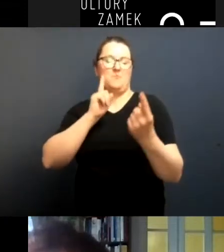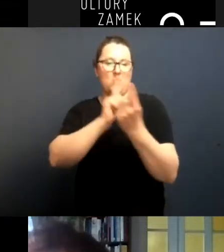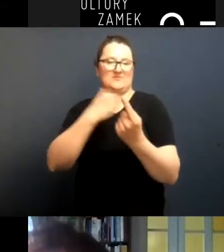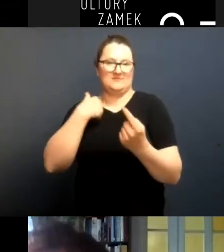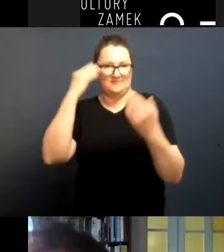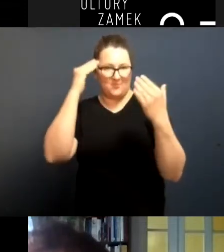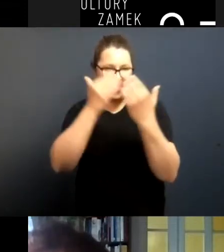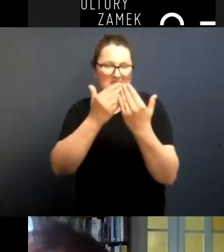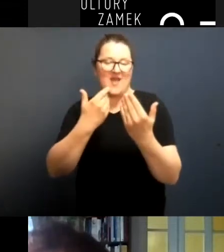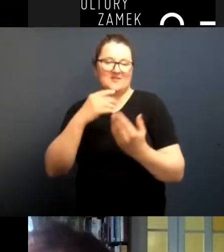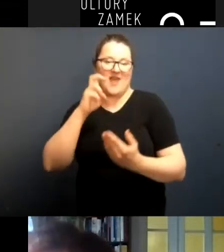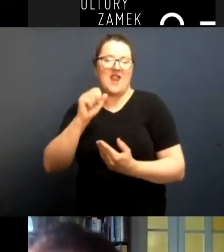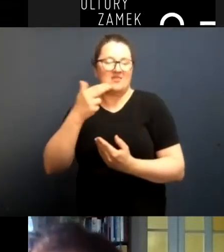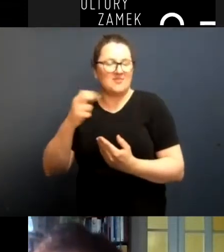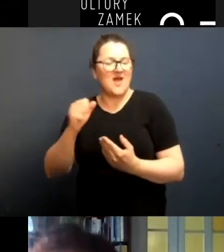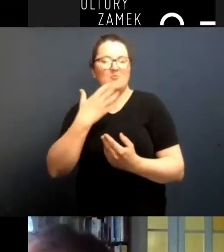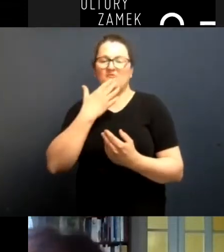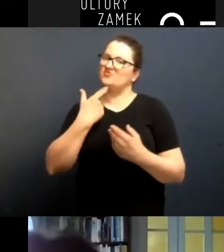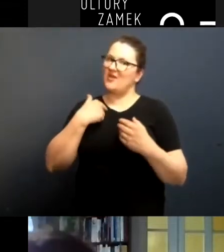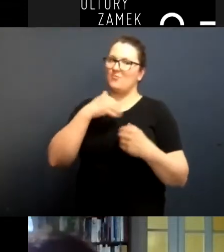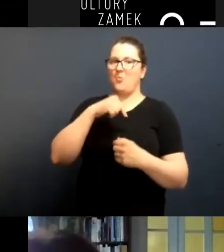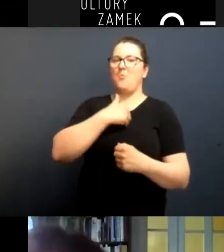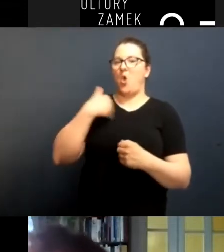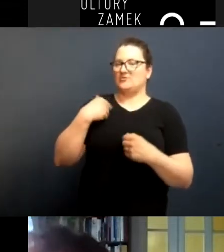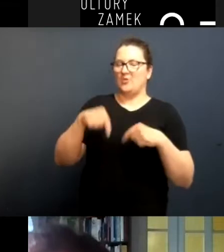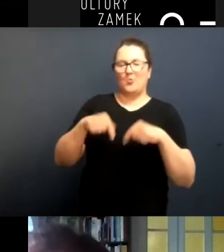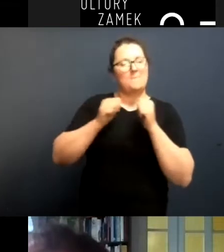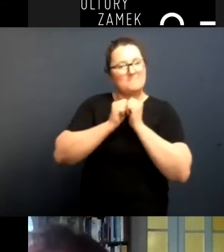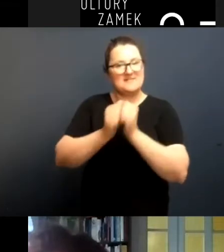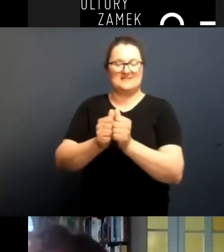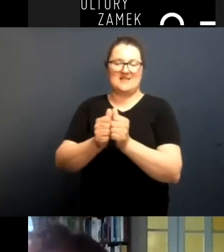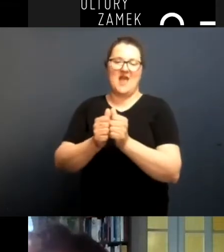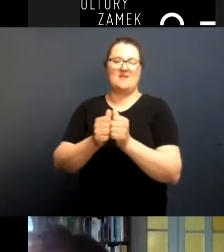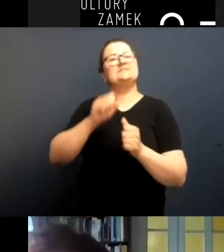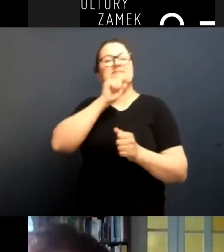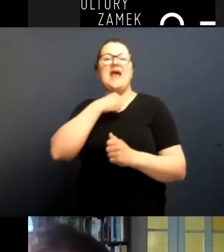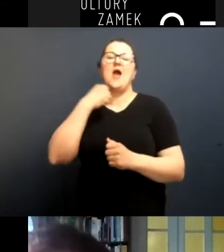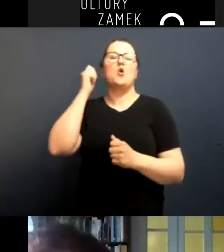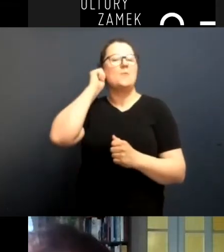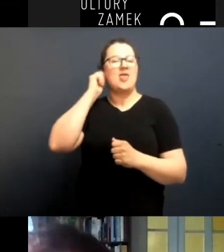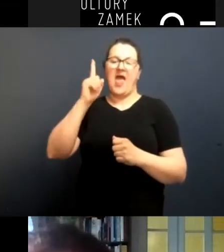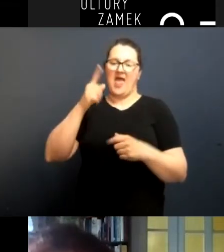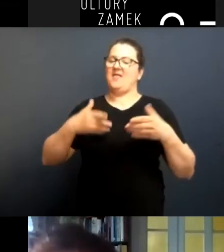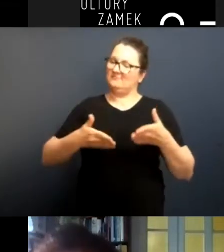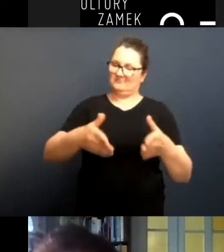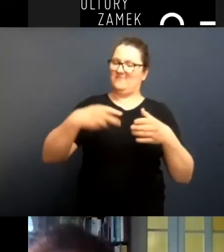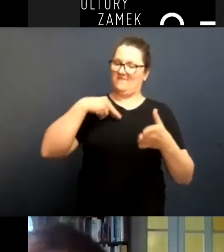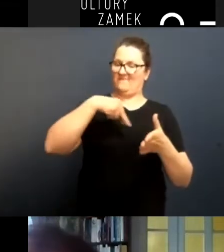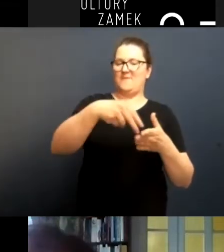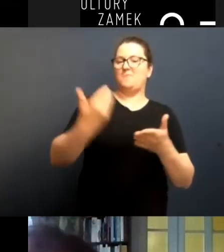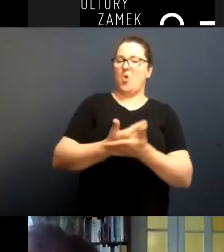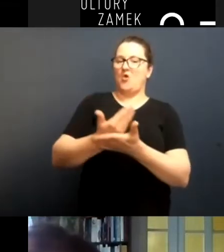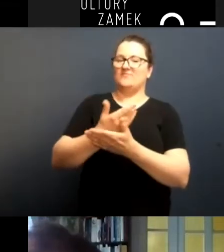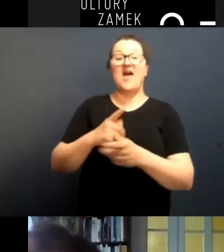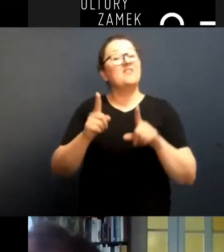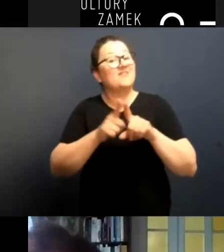uznaje, że jest to pewnego rodzaju misja w Polsce, stara kobieta na wybiegu. No i oczywiście